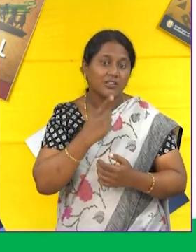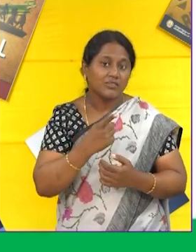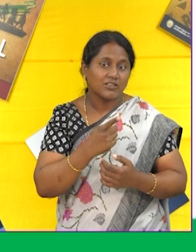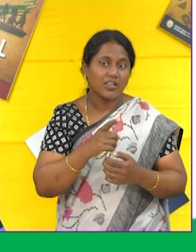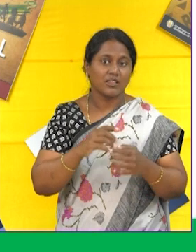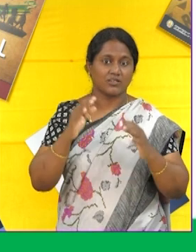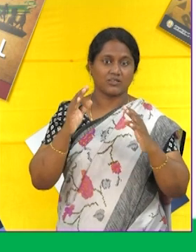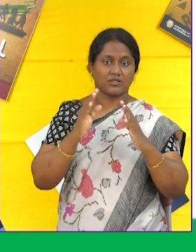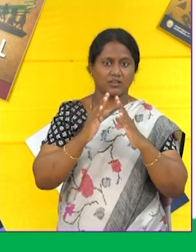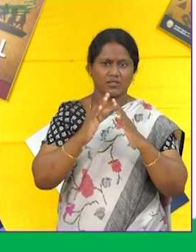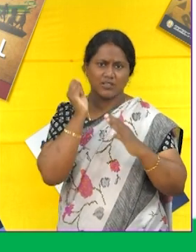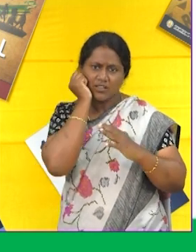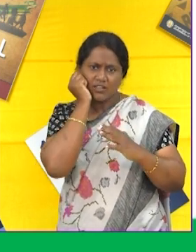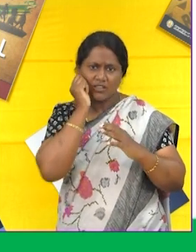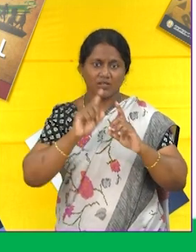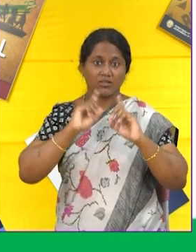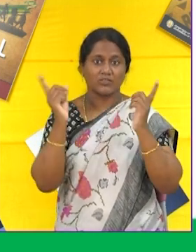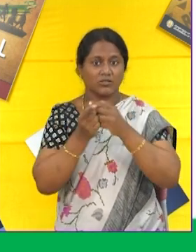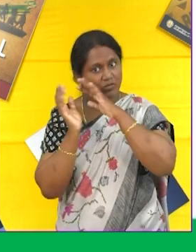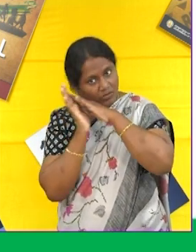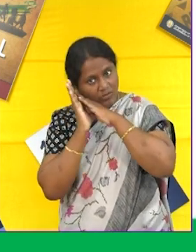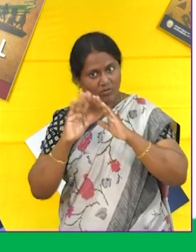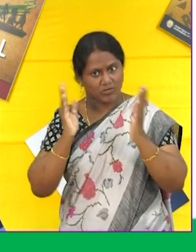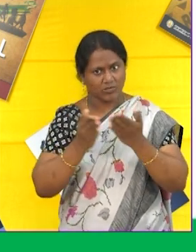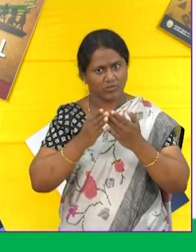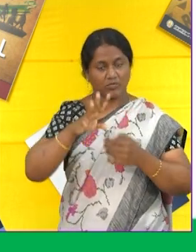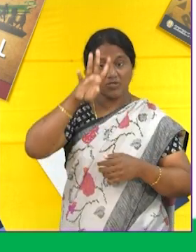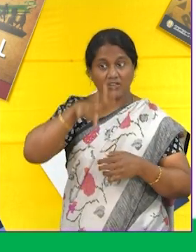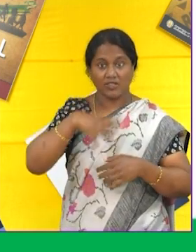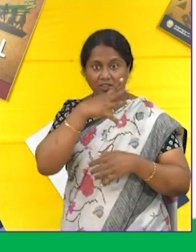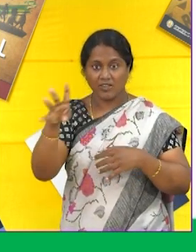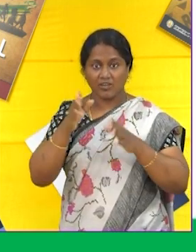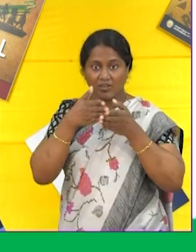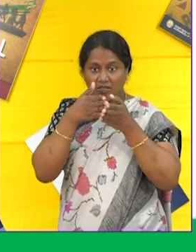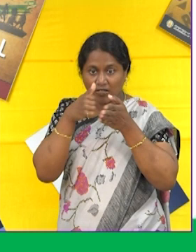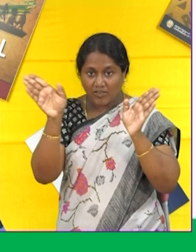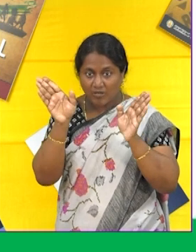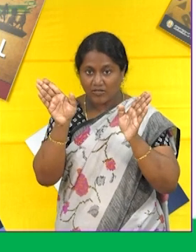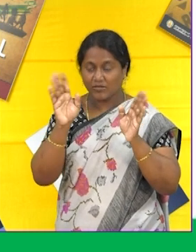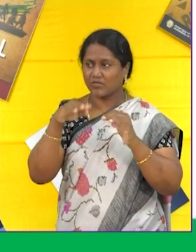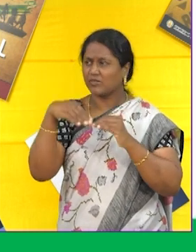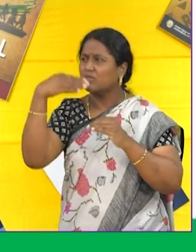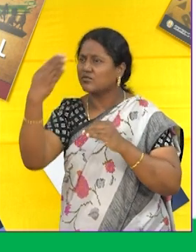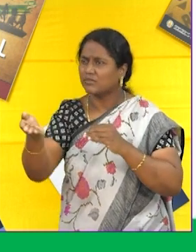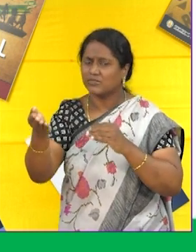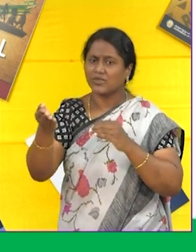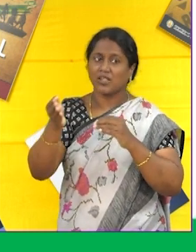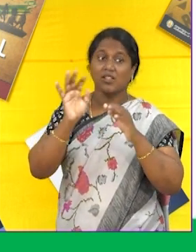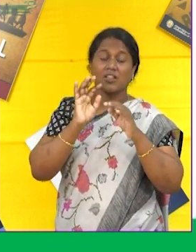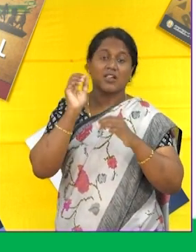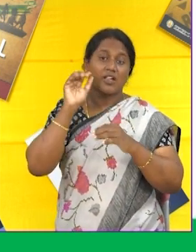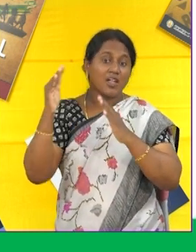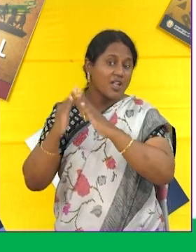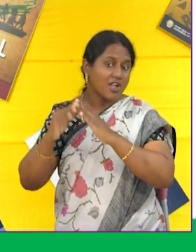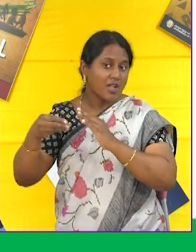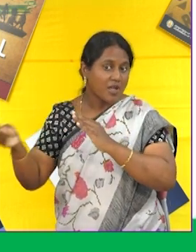her bedroom, which faced the bedroom windows of the house of a neighbor, picked up a shoe and whammed it through a